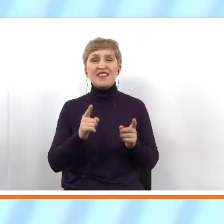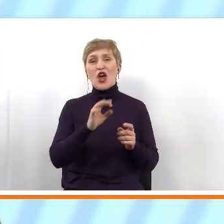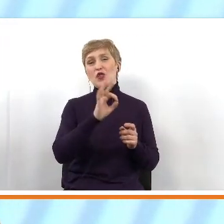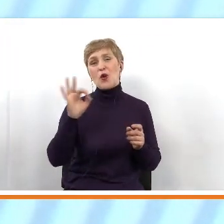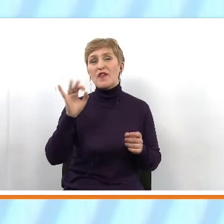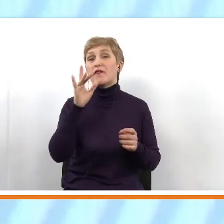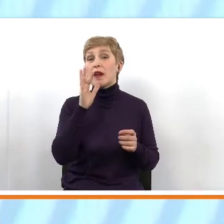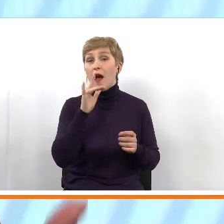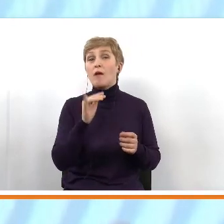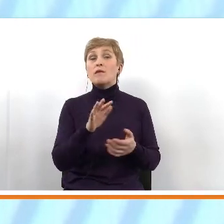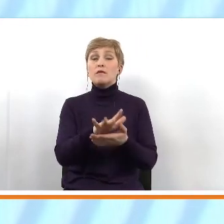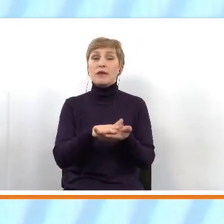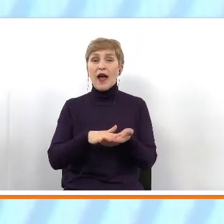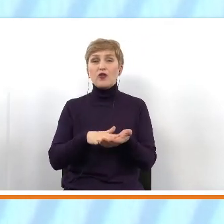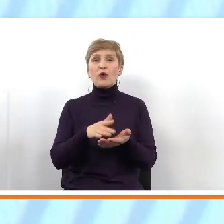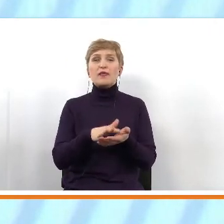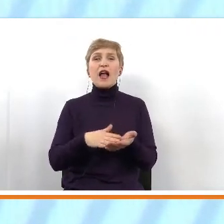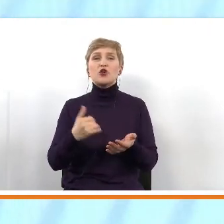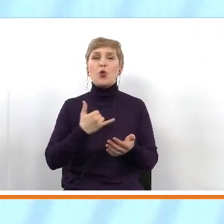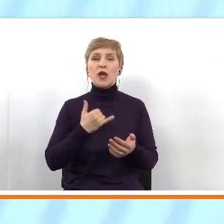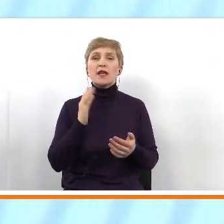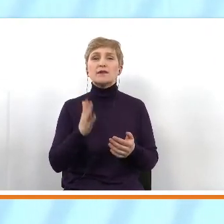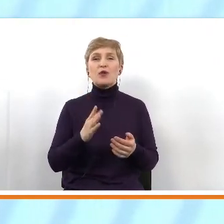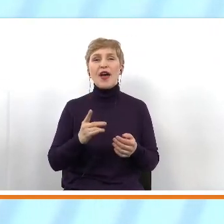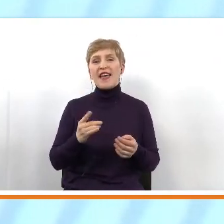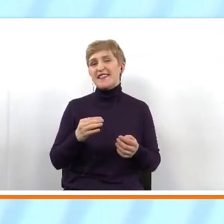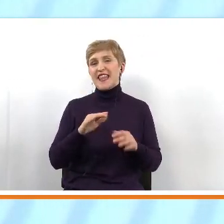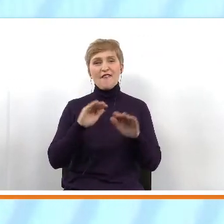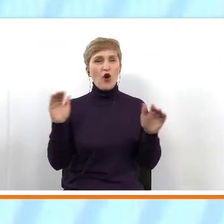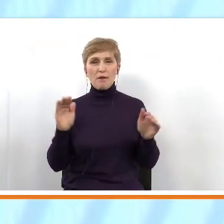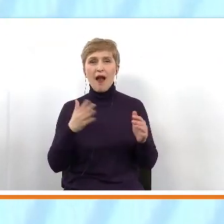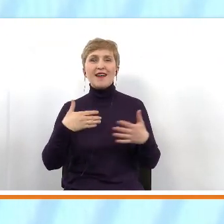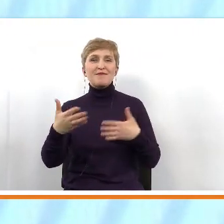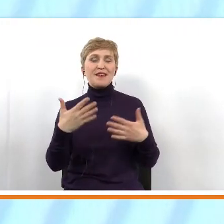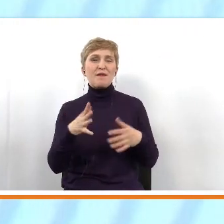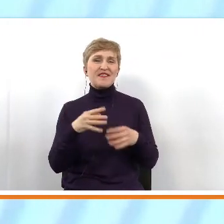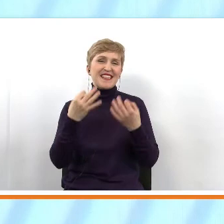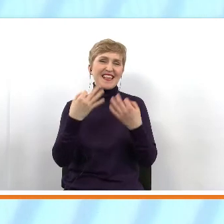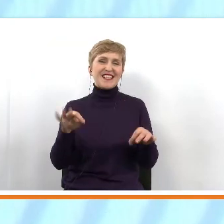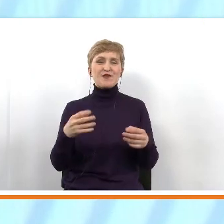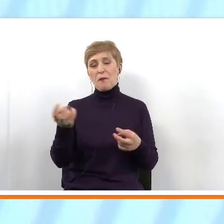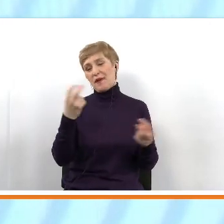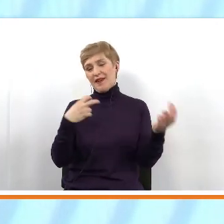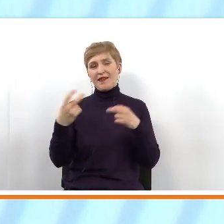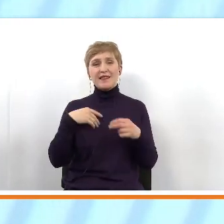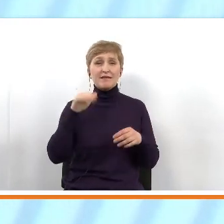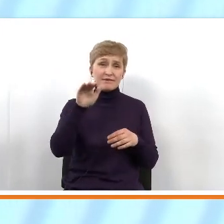времени. Мы продолжим. Дальше у нас будет неформальное общение. Мы все доступны. Вы можете к нам подходить и